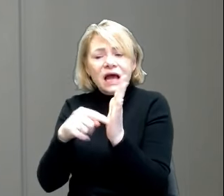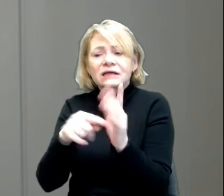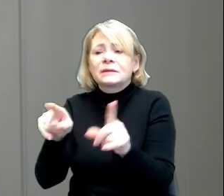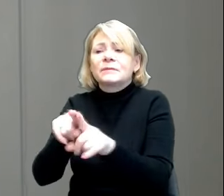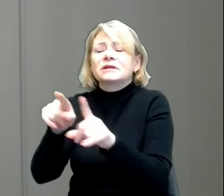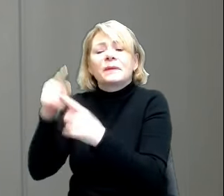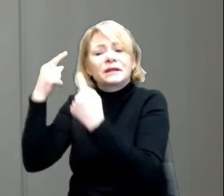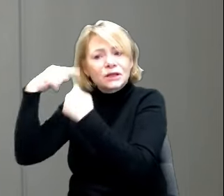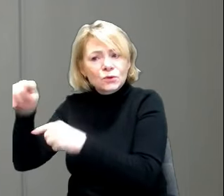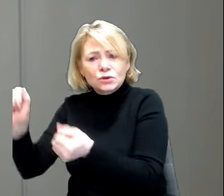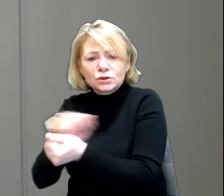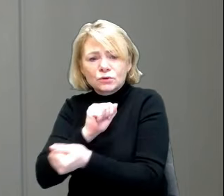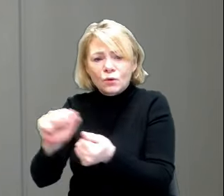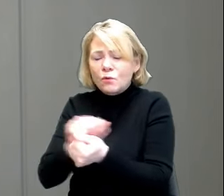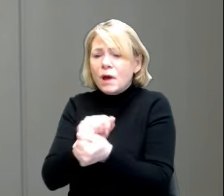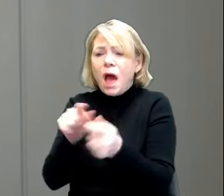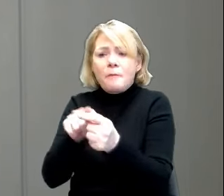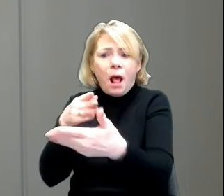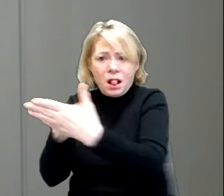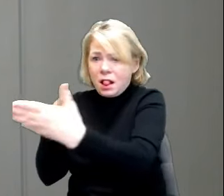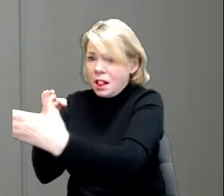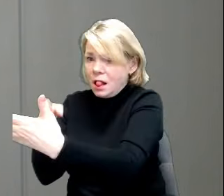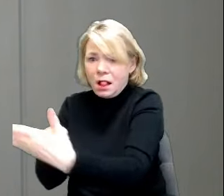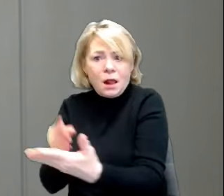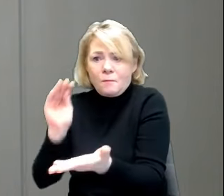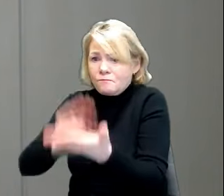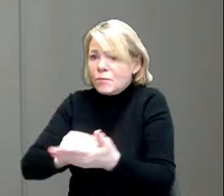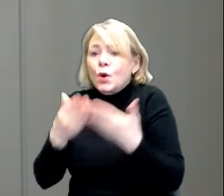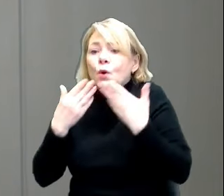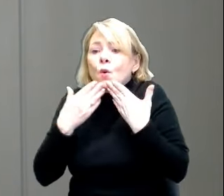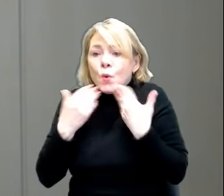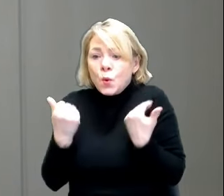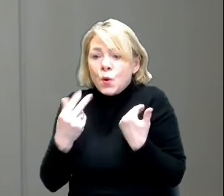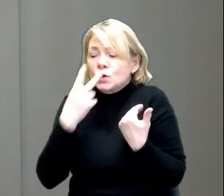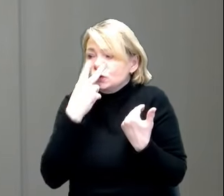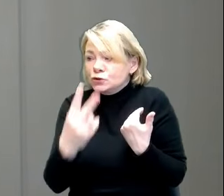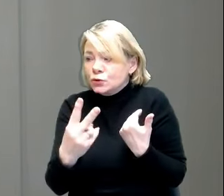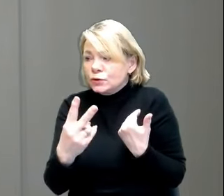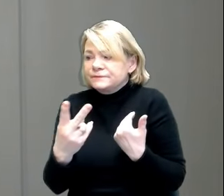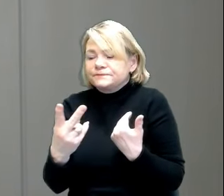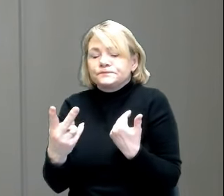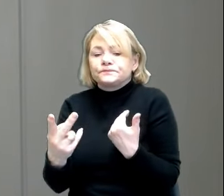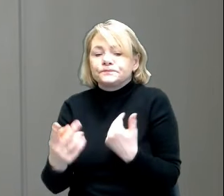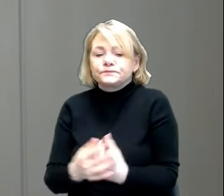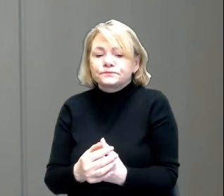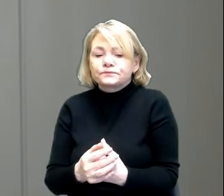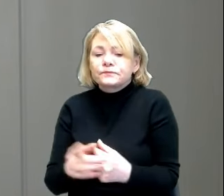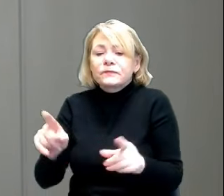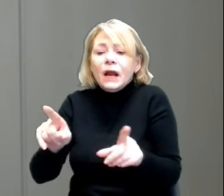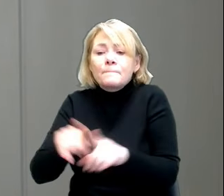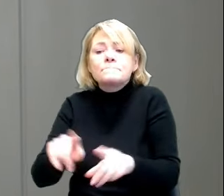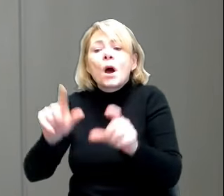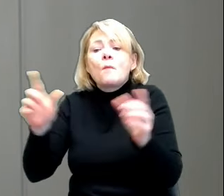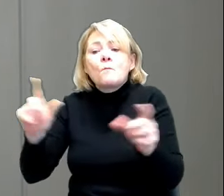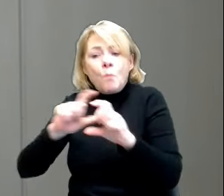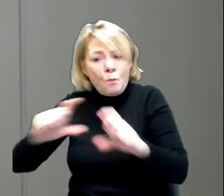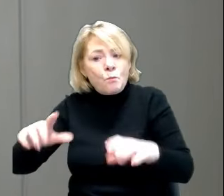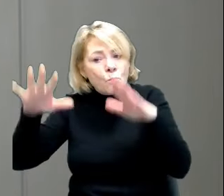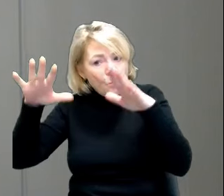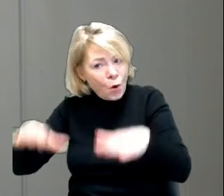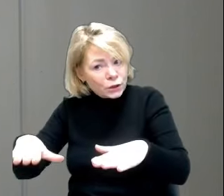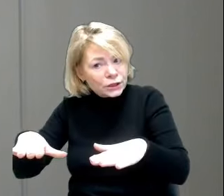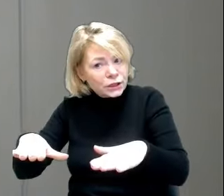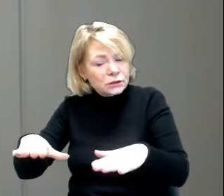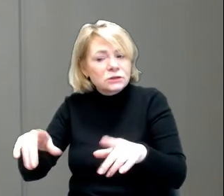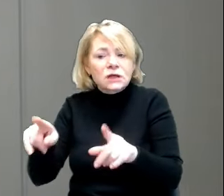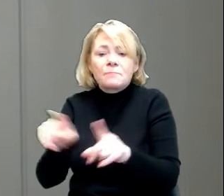nenustatyti aprimojimai gaut lėšas priklausomai nuo formalųjo švietimą papildančių ugdymo programų tiikėjų teisinė formas